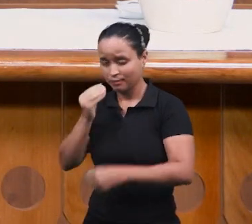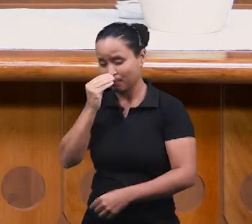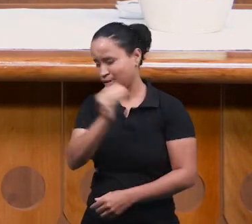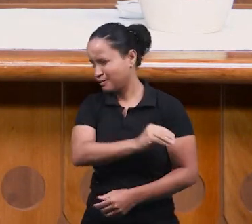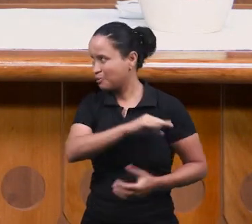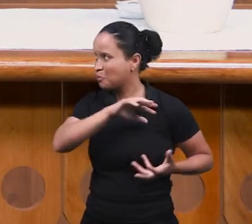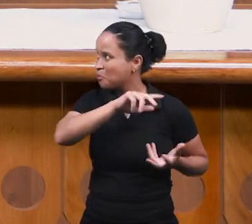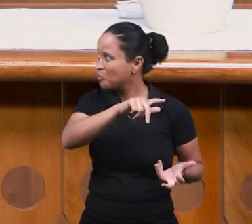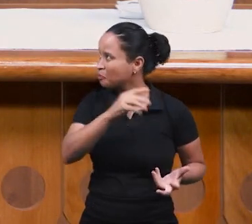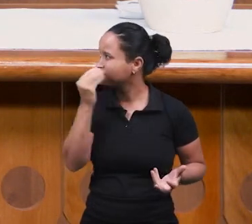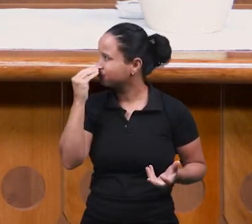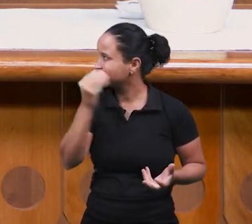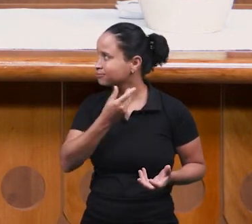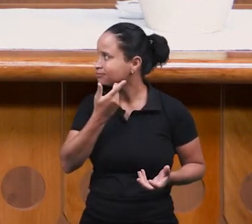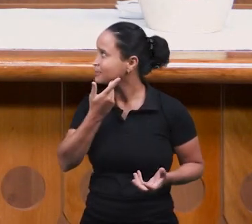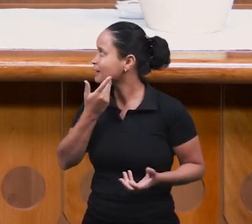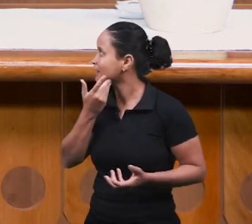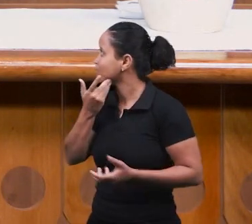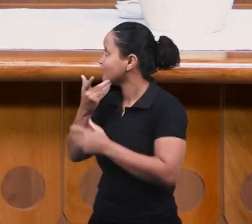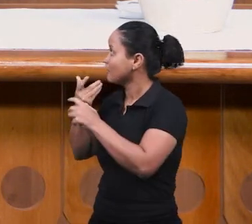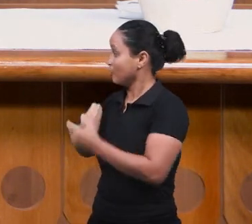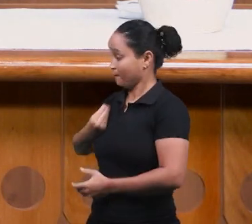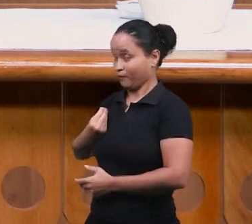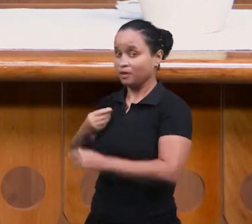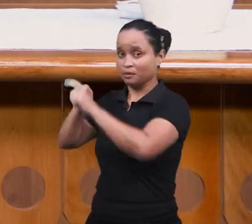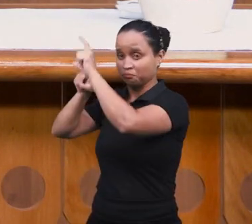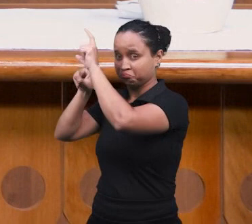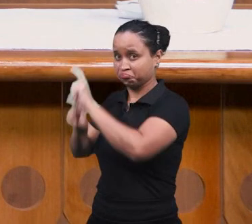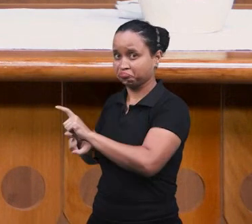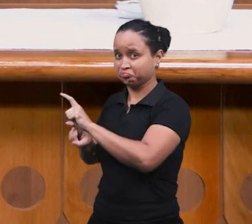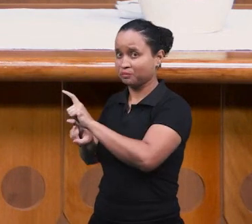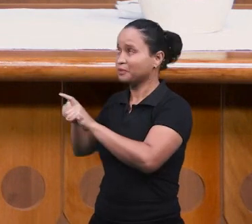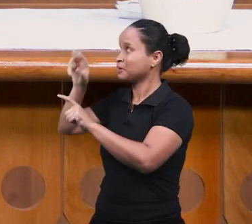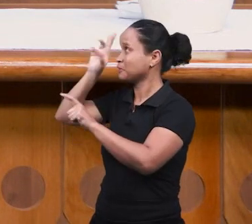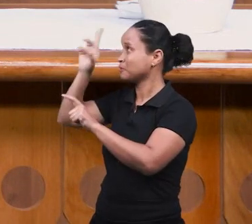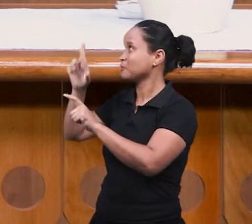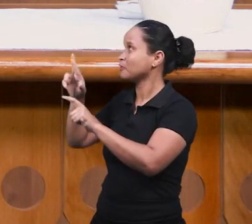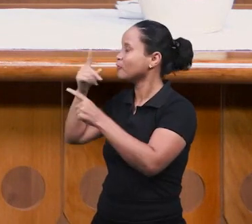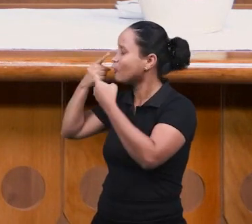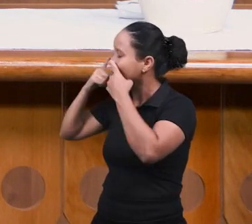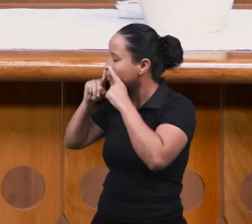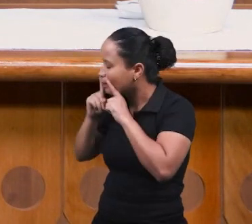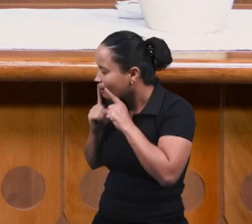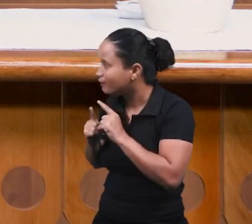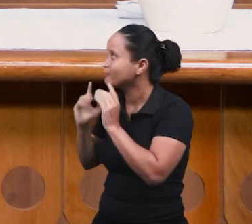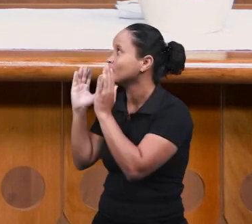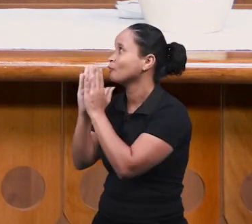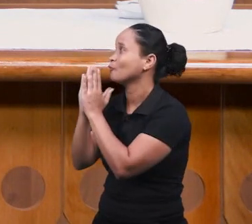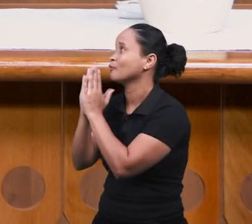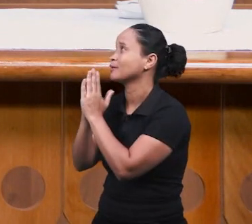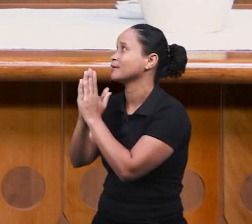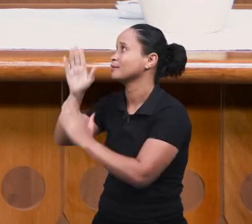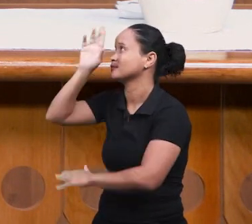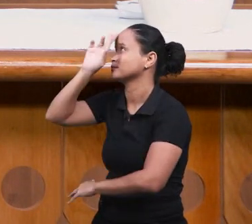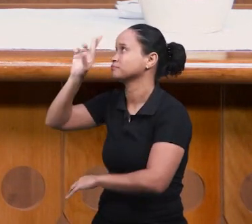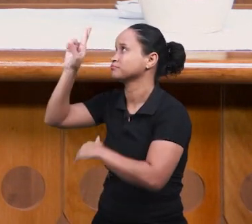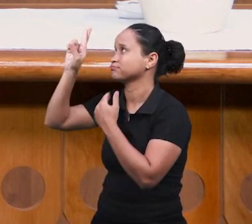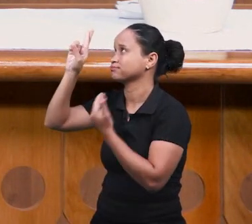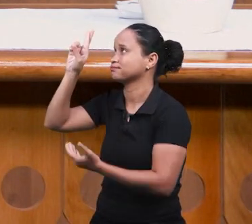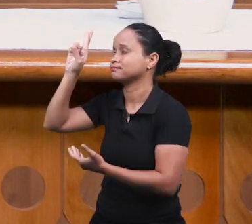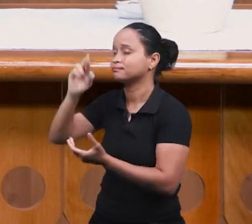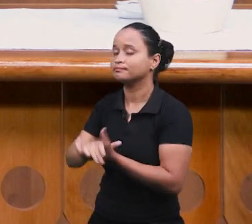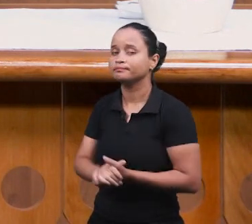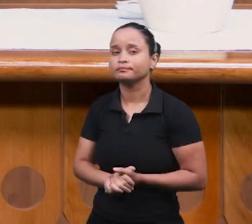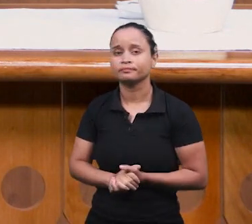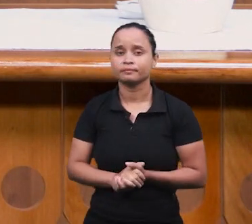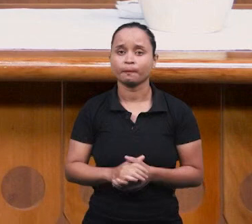vers le monde. Il va mettre sa vie dans la dépendance du Seigneur. Il va pleurer. Il va prier au Seigneur. Donc